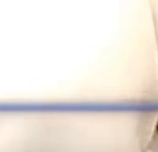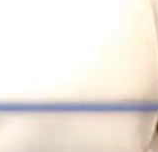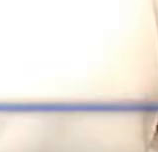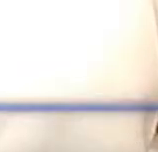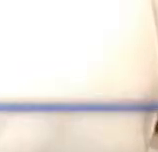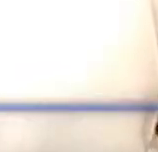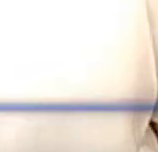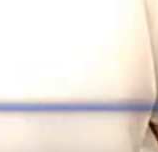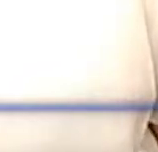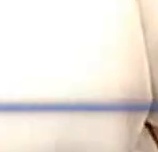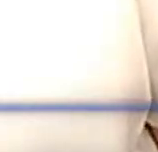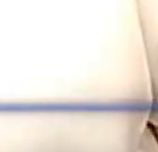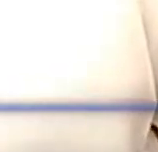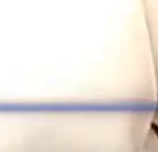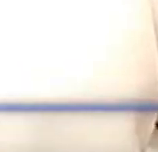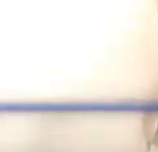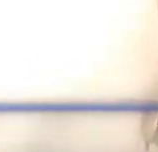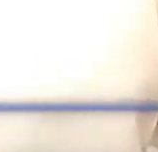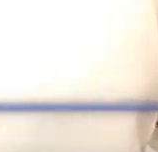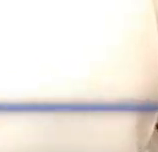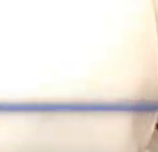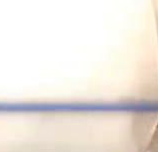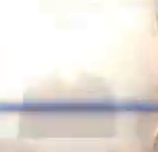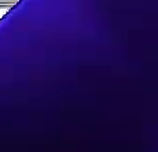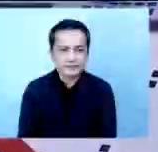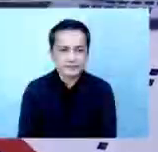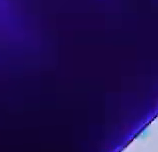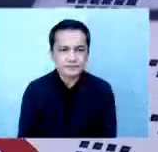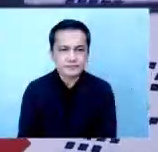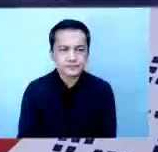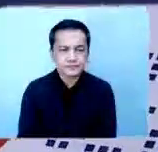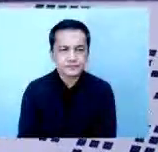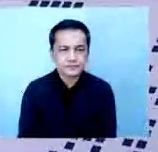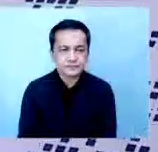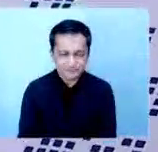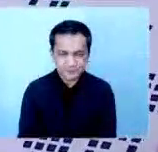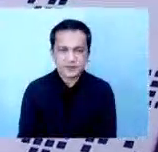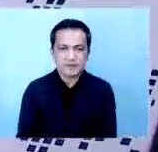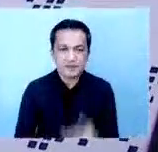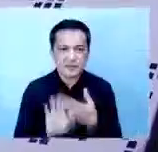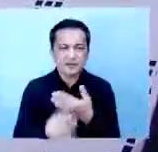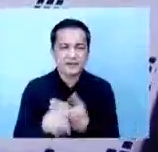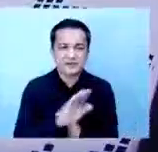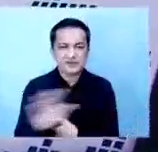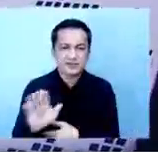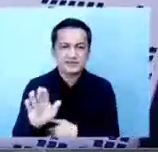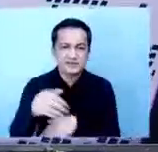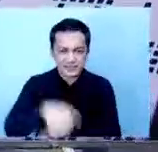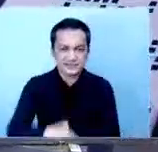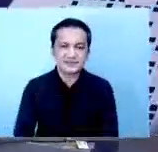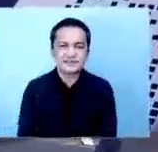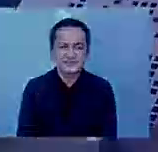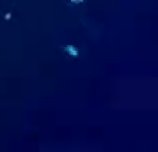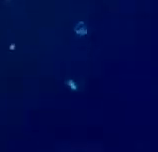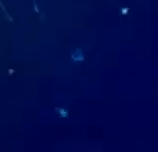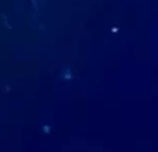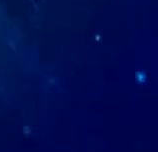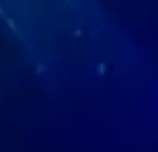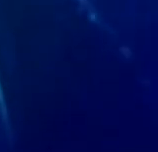nanguna sa 2028 presidential survey. Magbabalik pang Frontline Tonight.